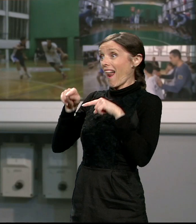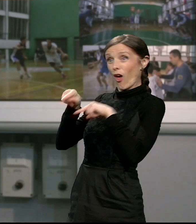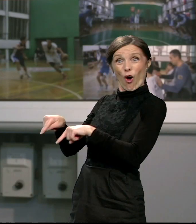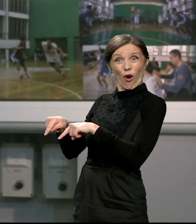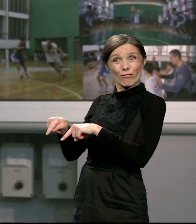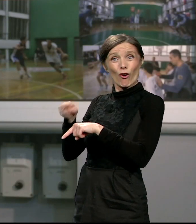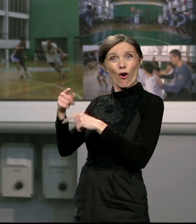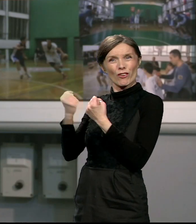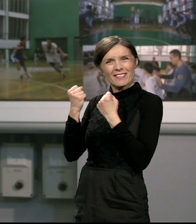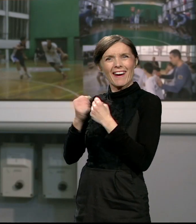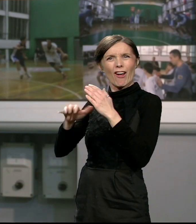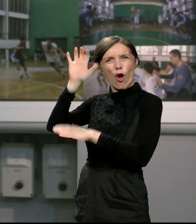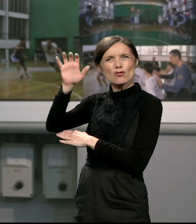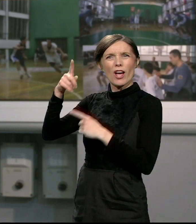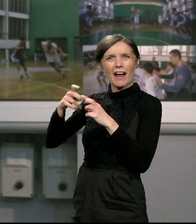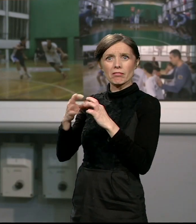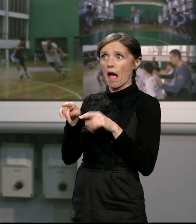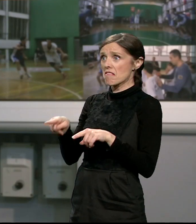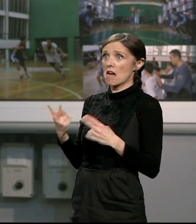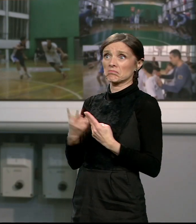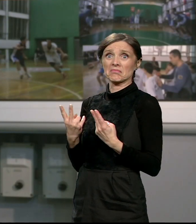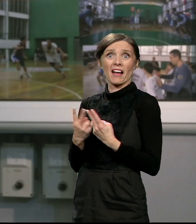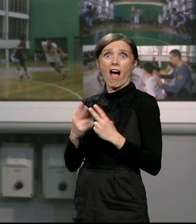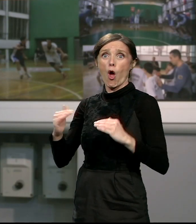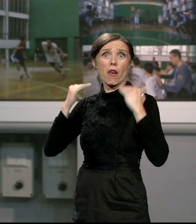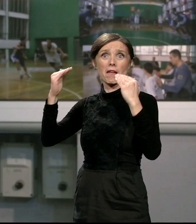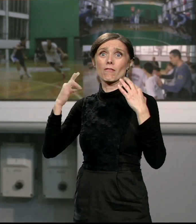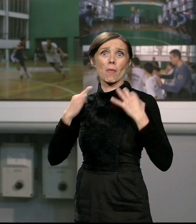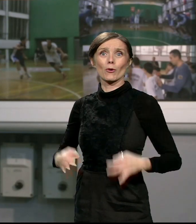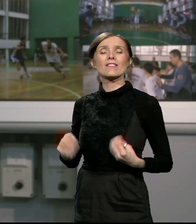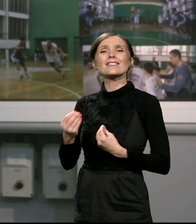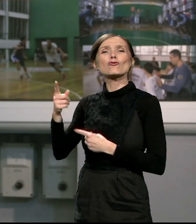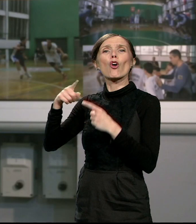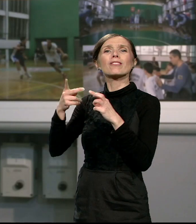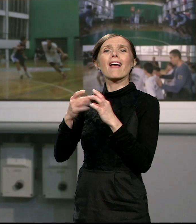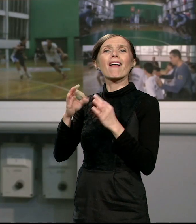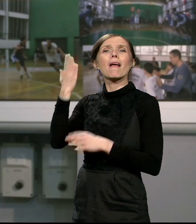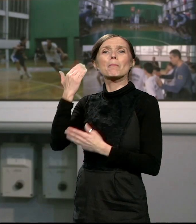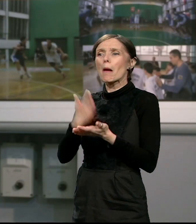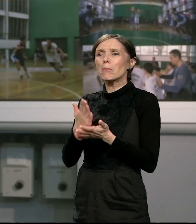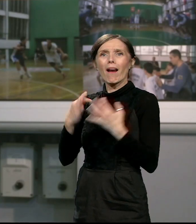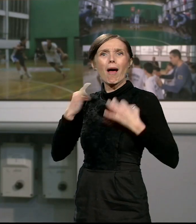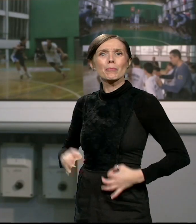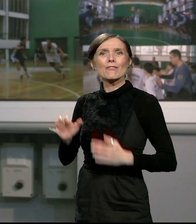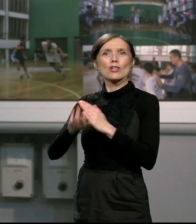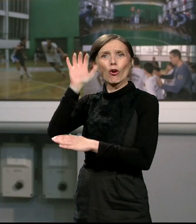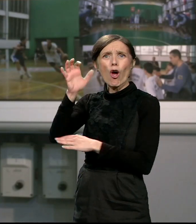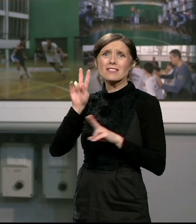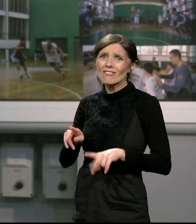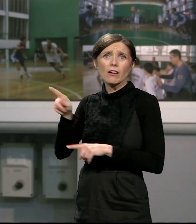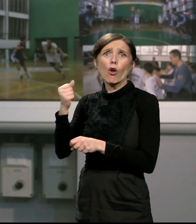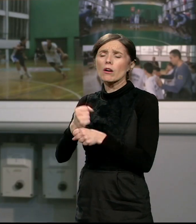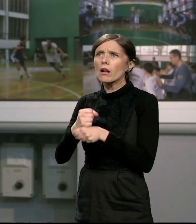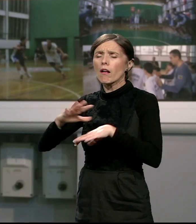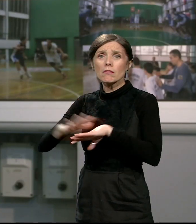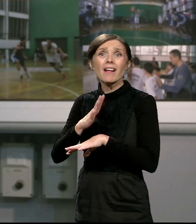nivou profesionalnog, bih rekla, jer je Tanja ipak se bavila košarkom i stvarno sa toliko entuzijazma.